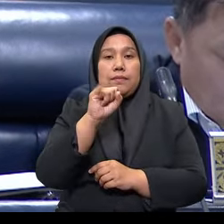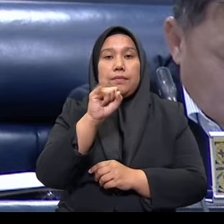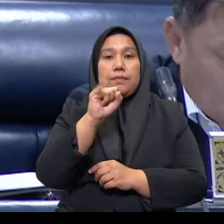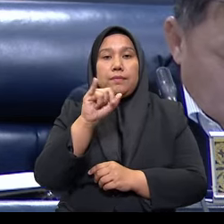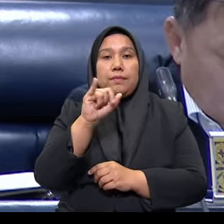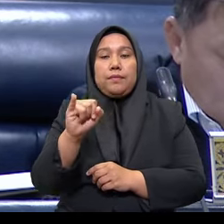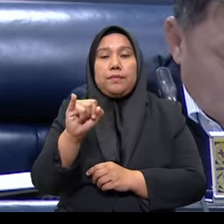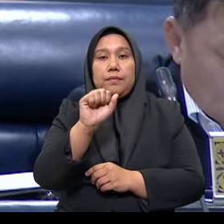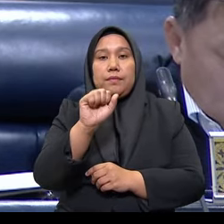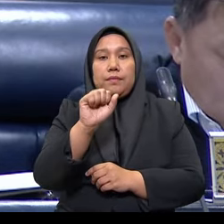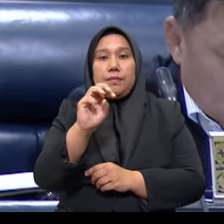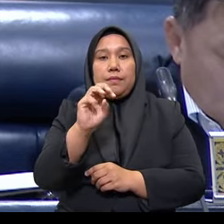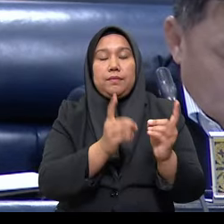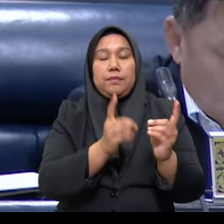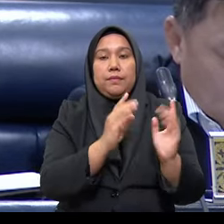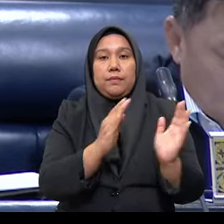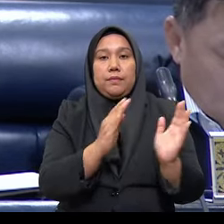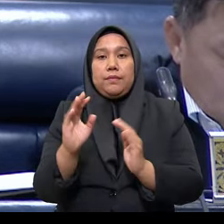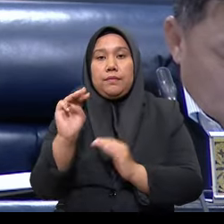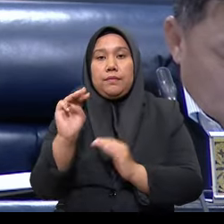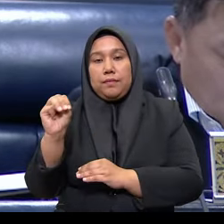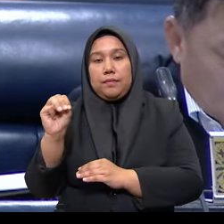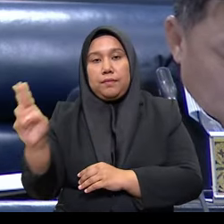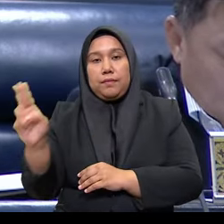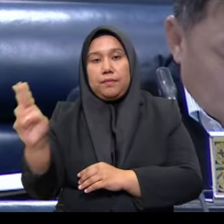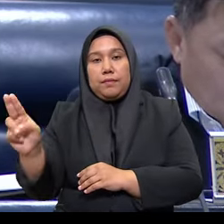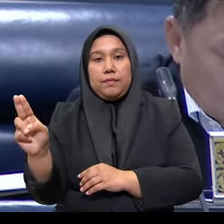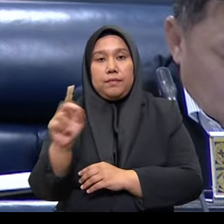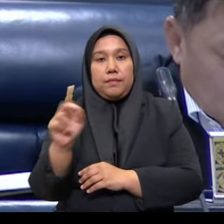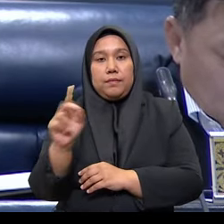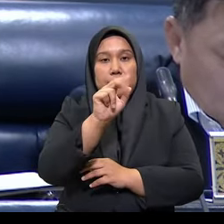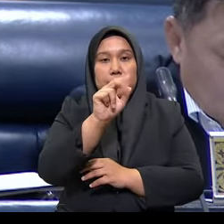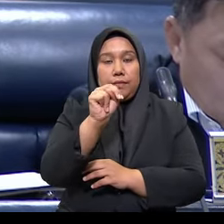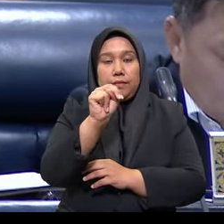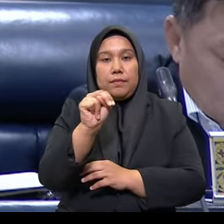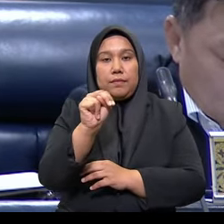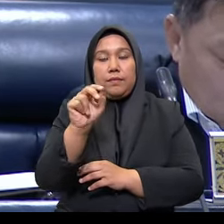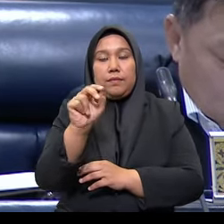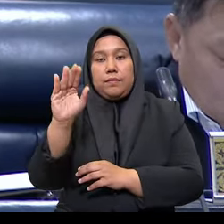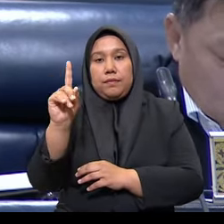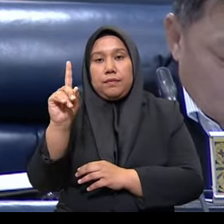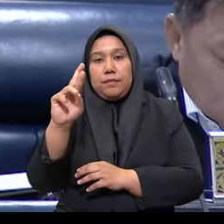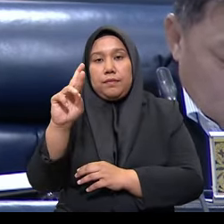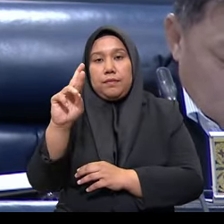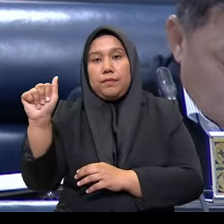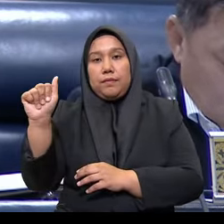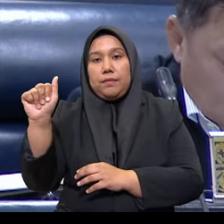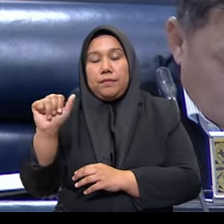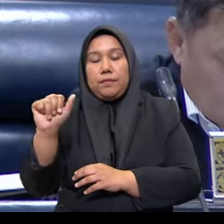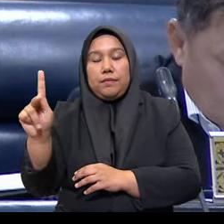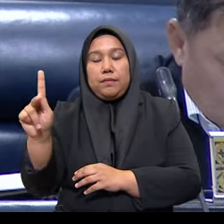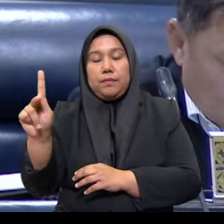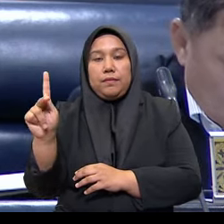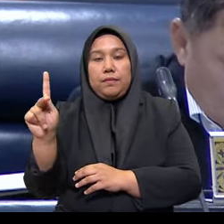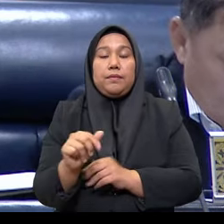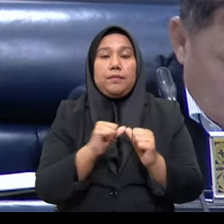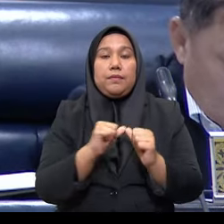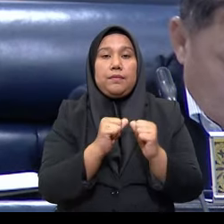MMU, Tun Abdul Razak Digital Library oleh Persatuan Kebangsaan Kanser